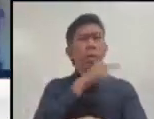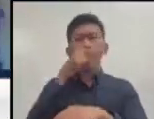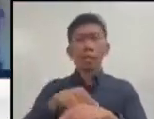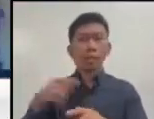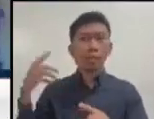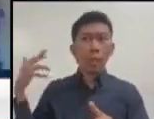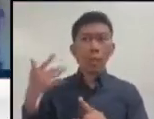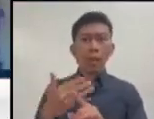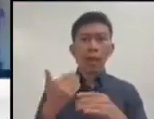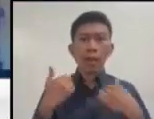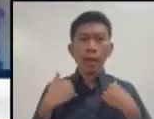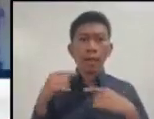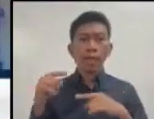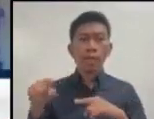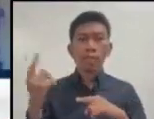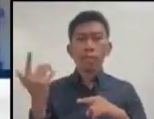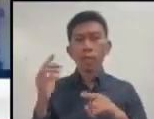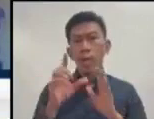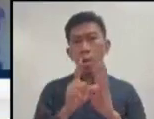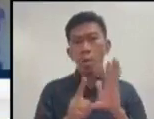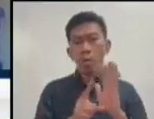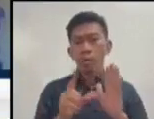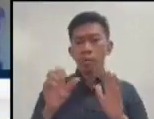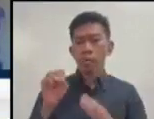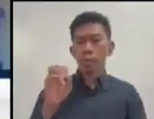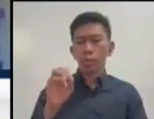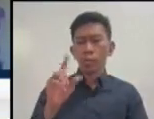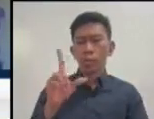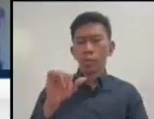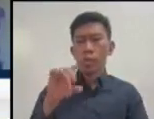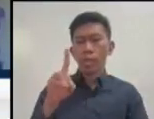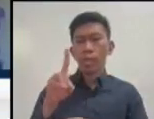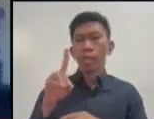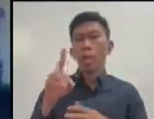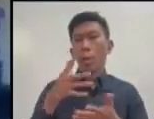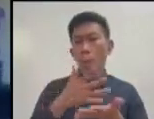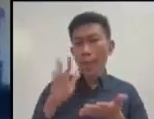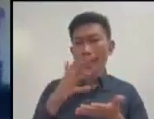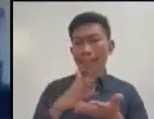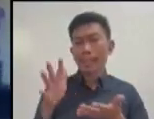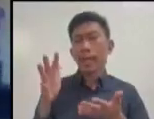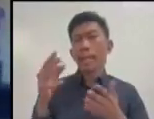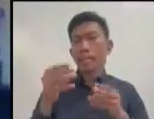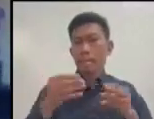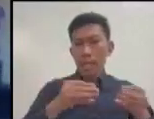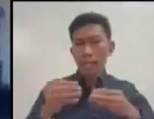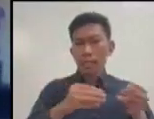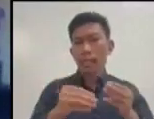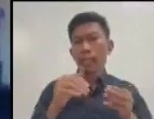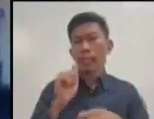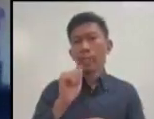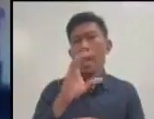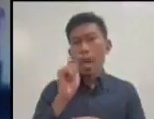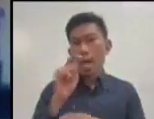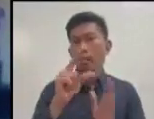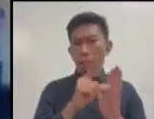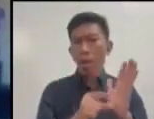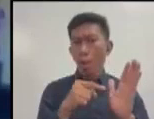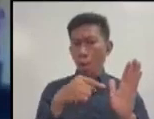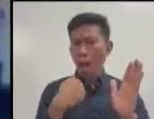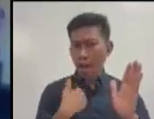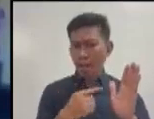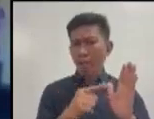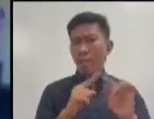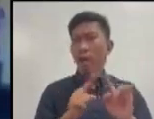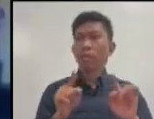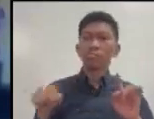Waste Management Act, napakatagal na po nito. Hindi lang talaga siya napapatupad ng maayos . Doon pa lang,